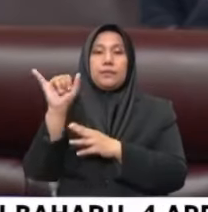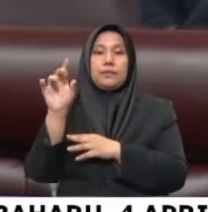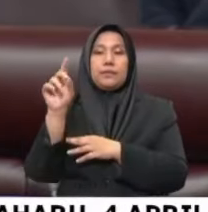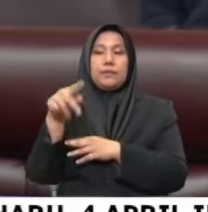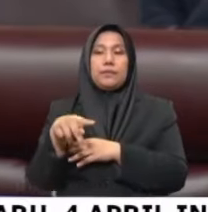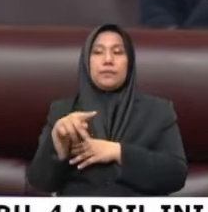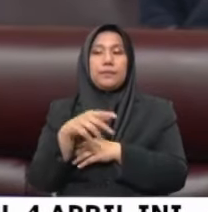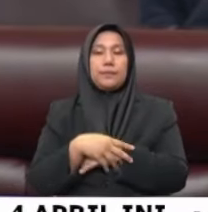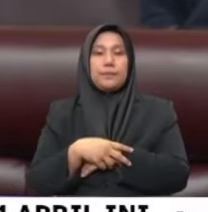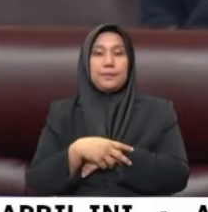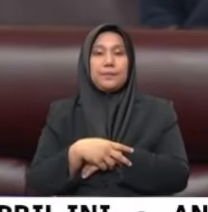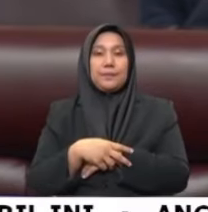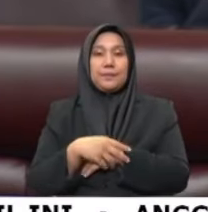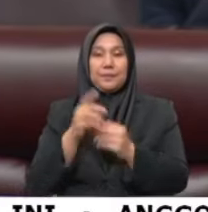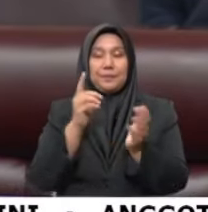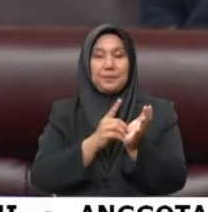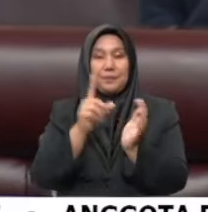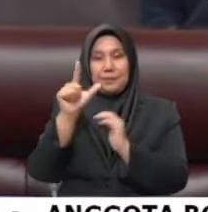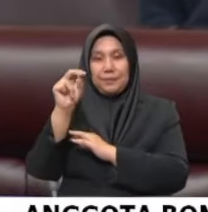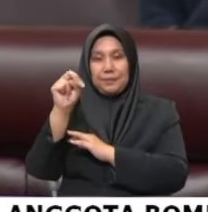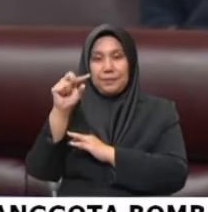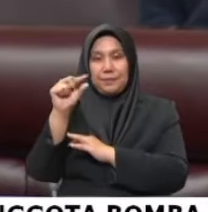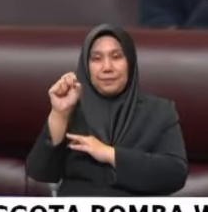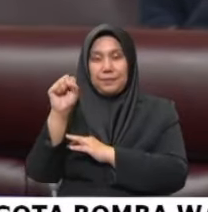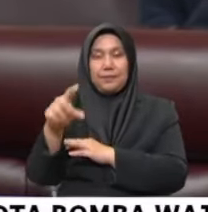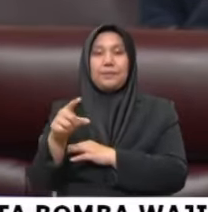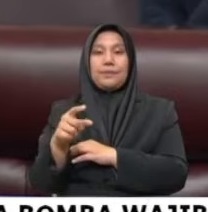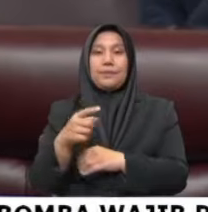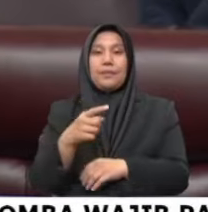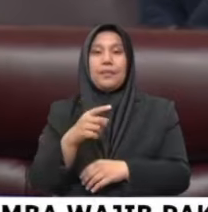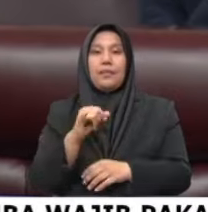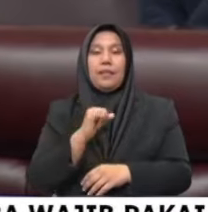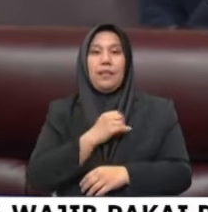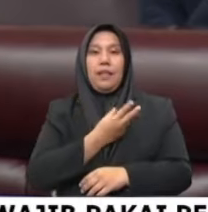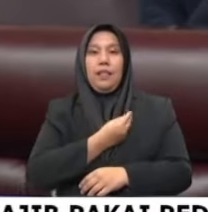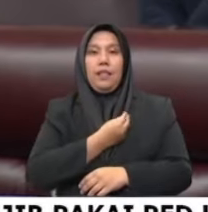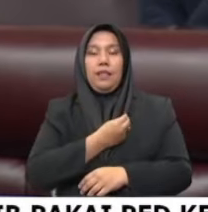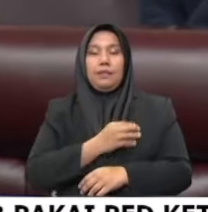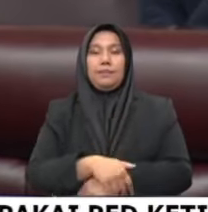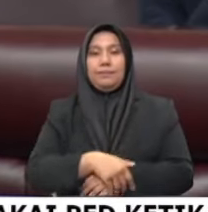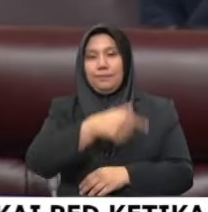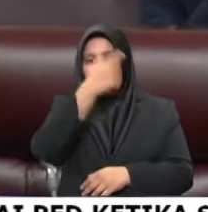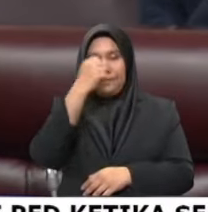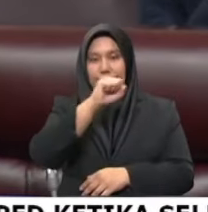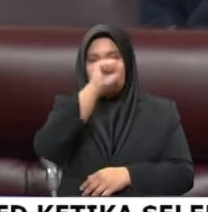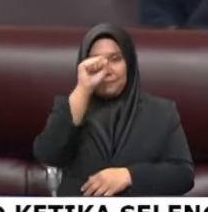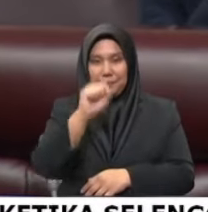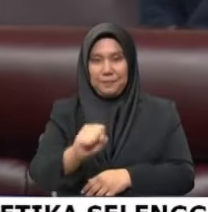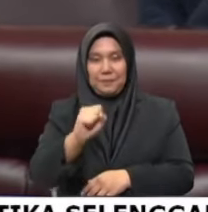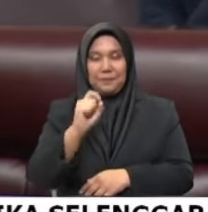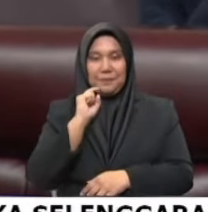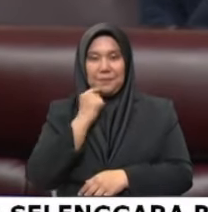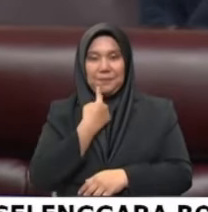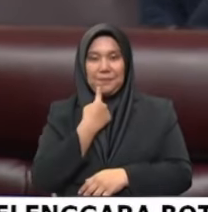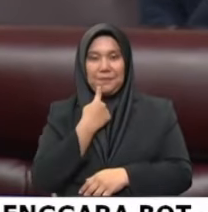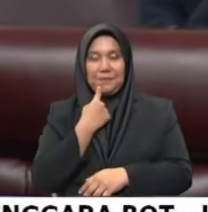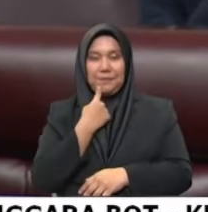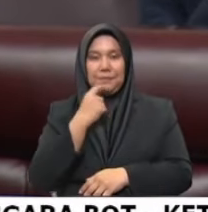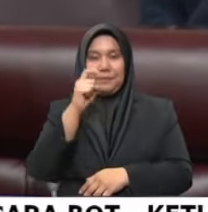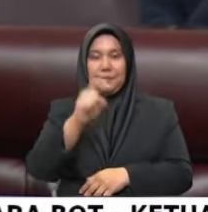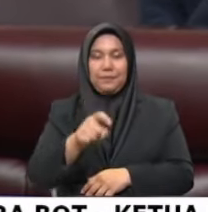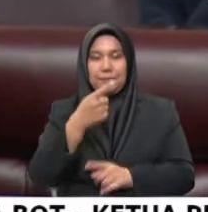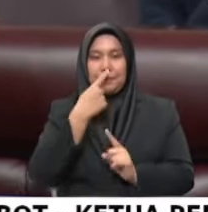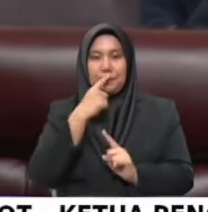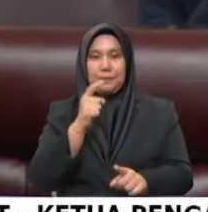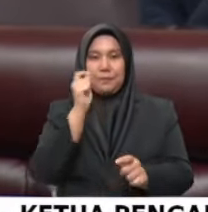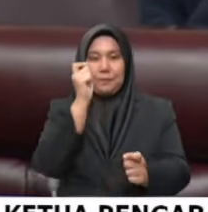Senator Linggis, Dr. Linggis bertanya, saya agak berdebar-debar kerana soalan beliau agak tajam dan juga memerlukan jawapan